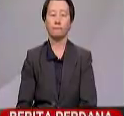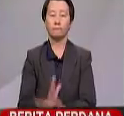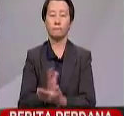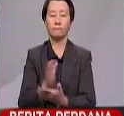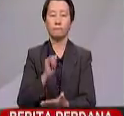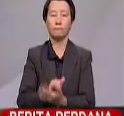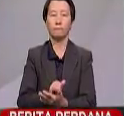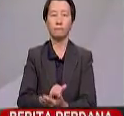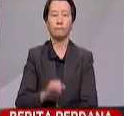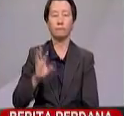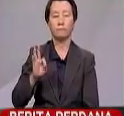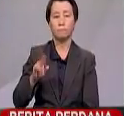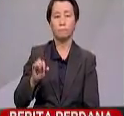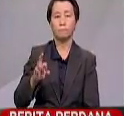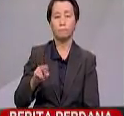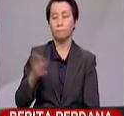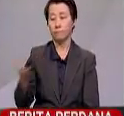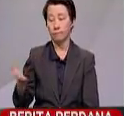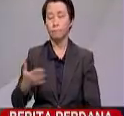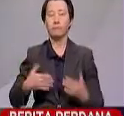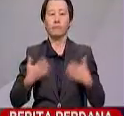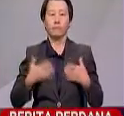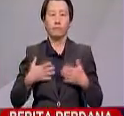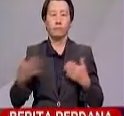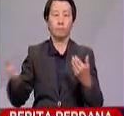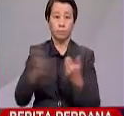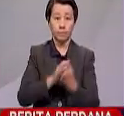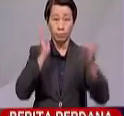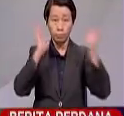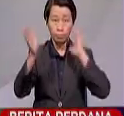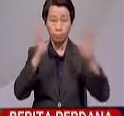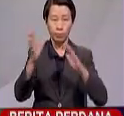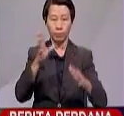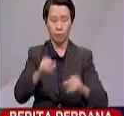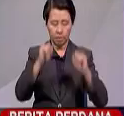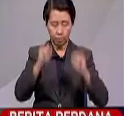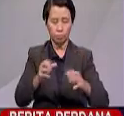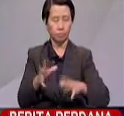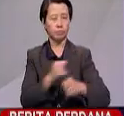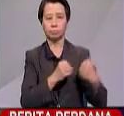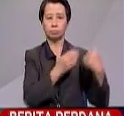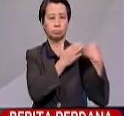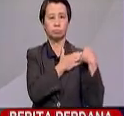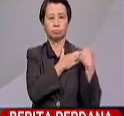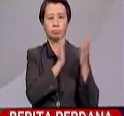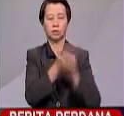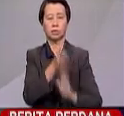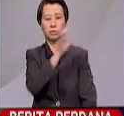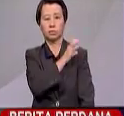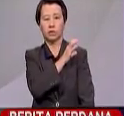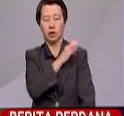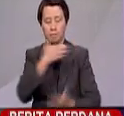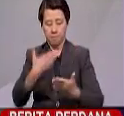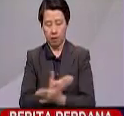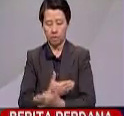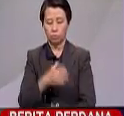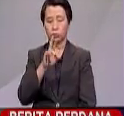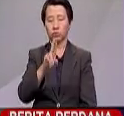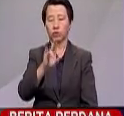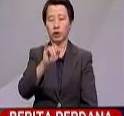Sementara itu, Frank Berhad berkata beliau gembira dapat kembali ke Malaysia dan sedia menggalak tugas sebagai jurulatih baru UiTM